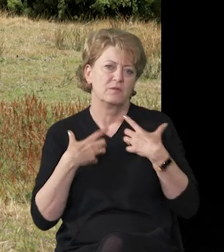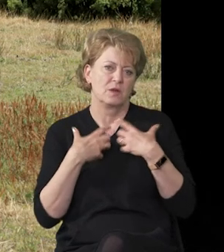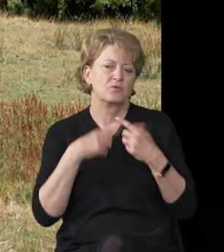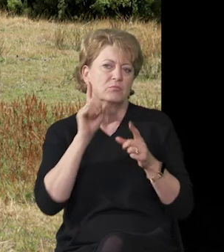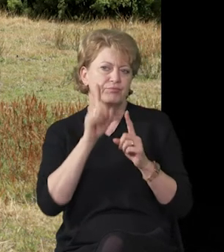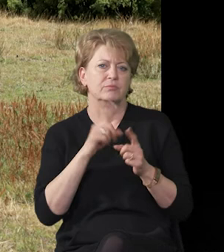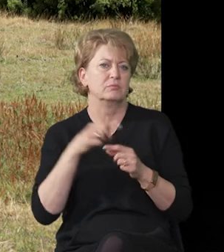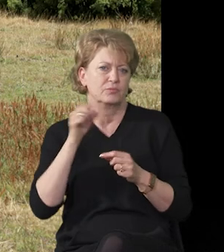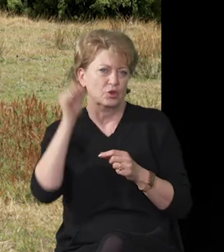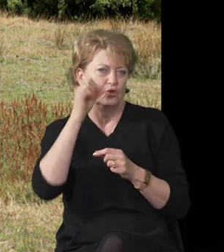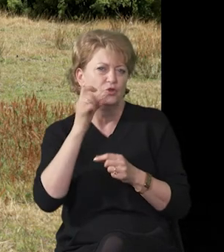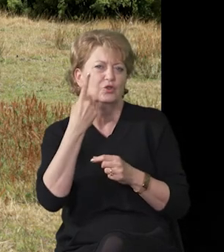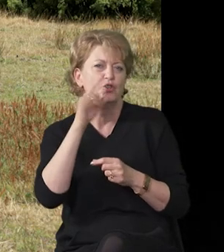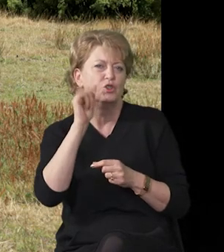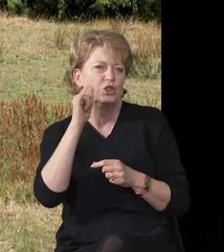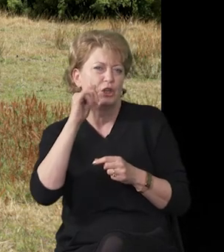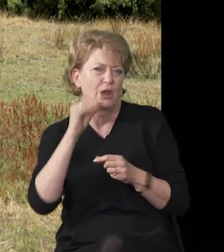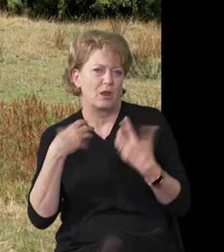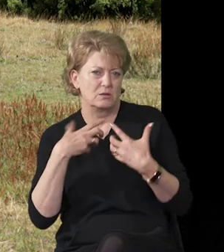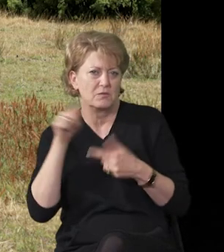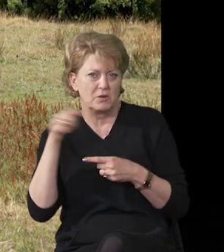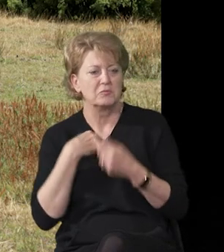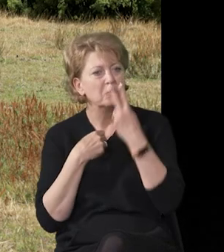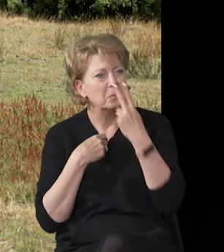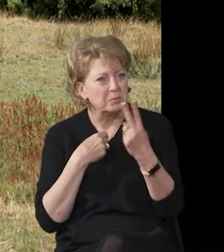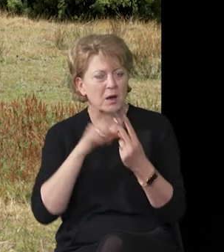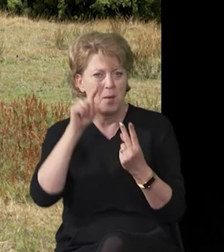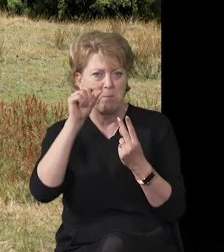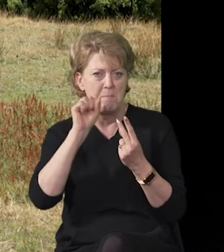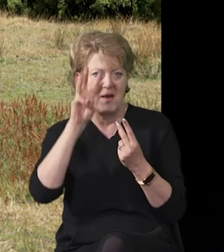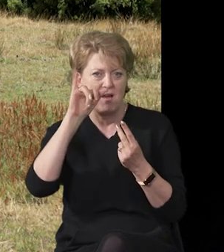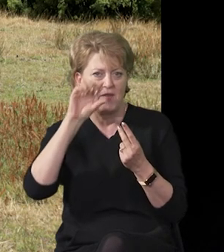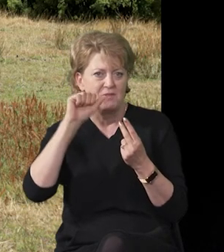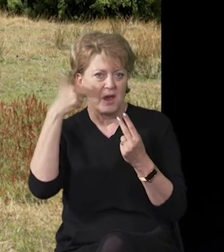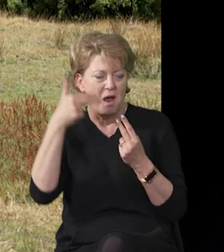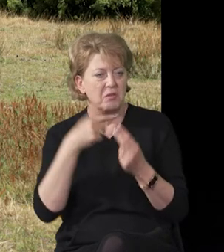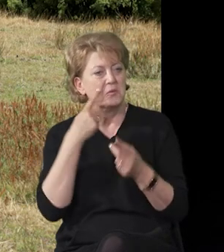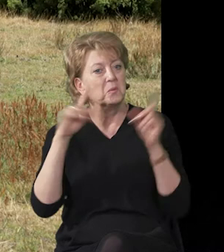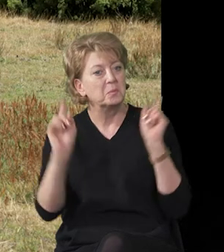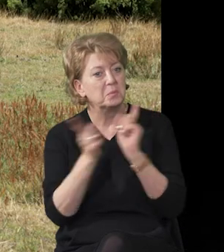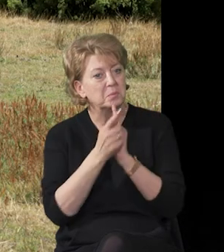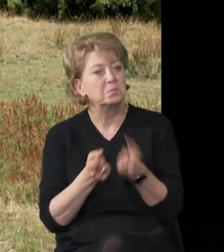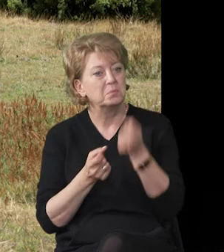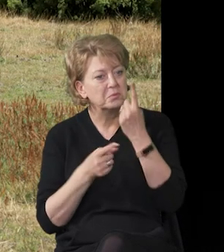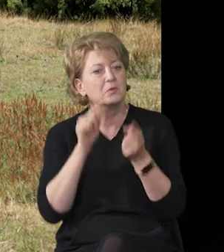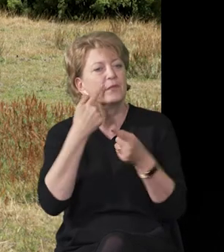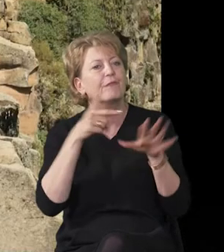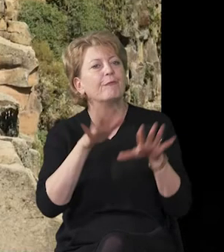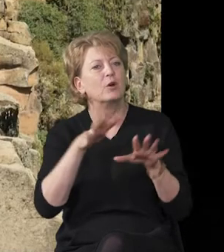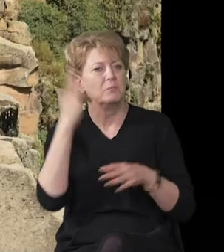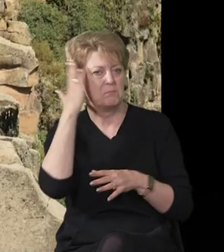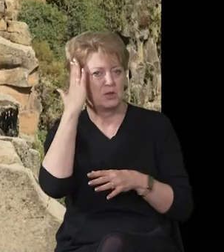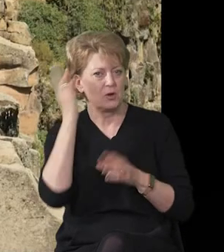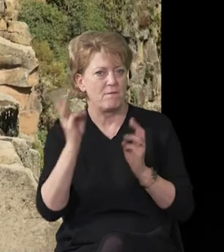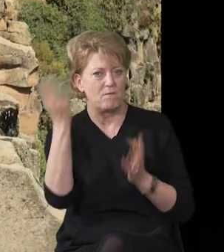udało spotkać się pawiany dżelada, jeden z podgatunków, który zamieszkuje te góry, ale o dżeladach jeszcze